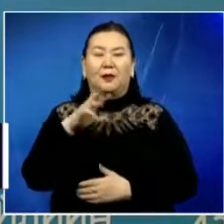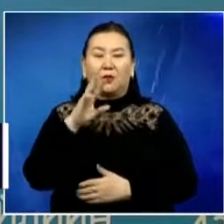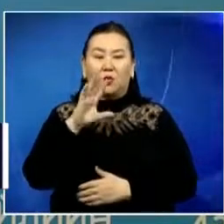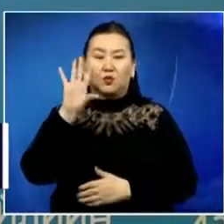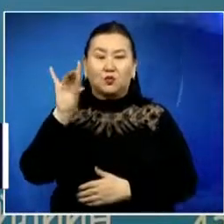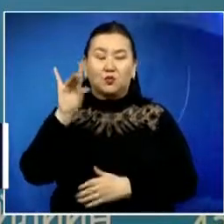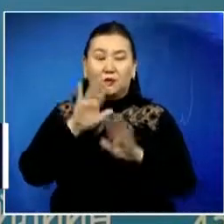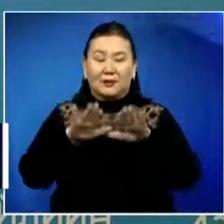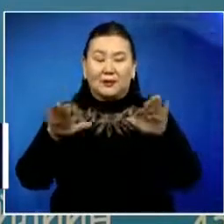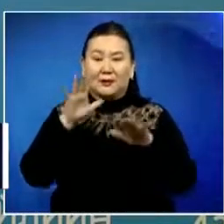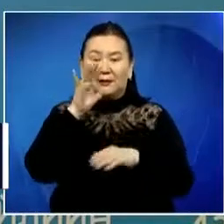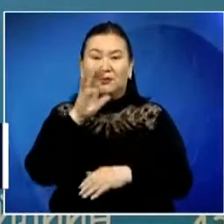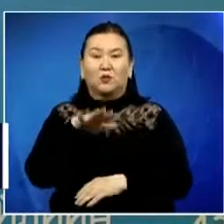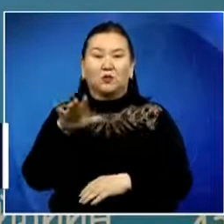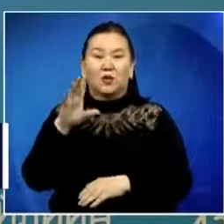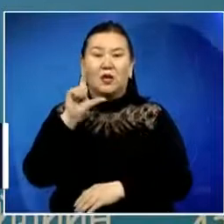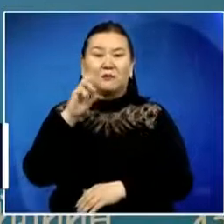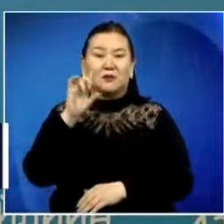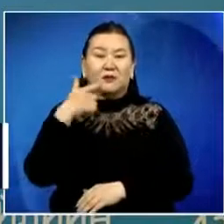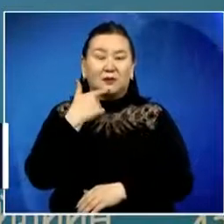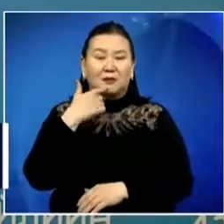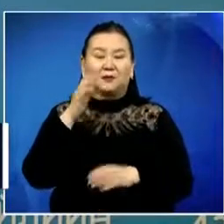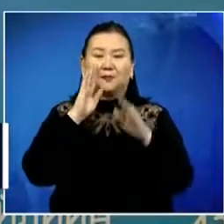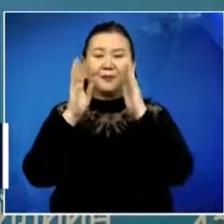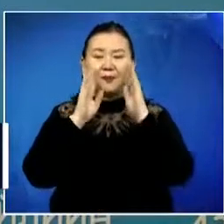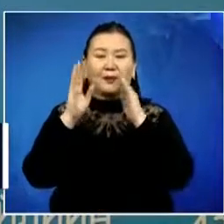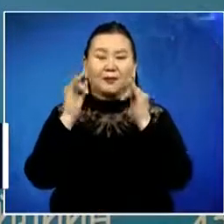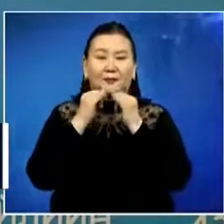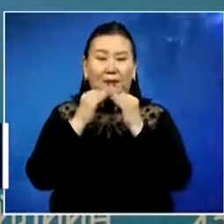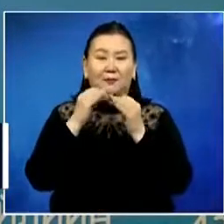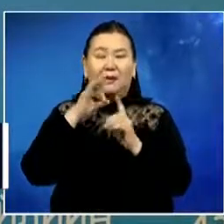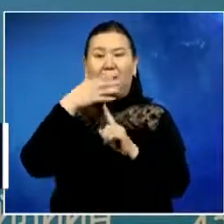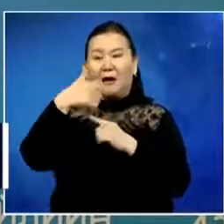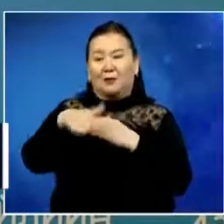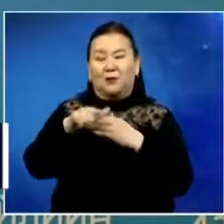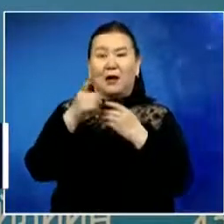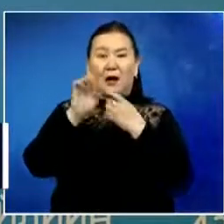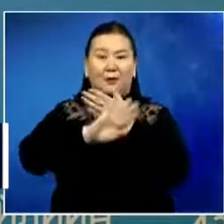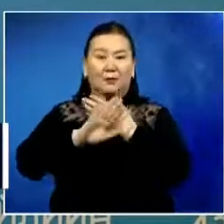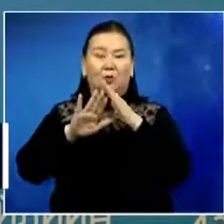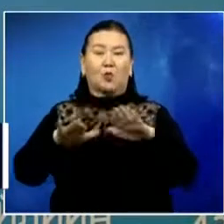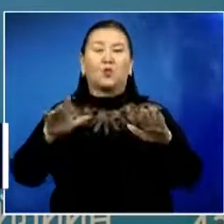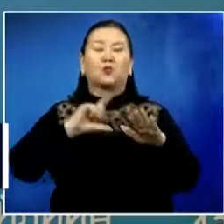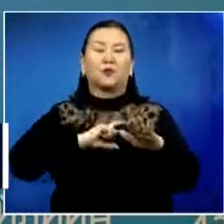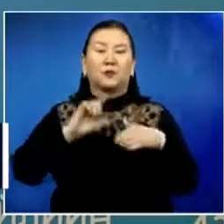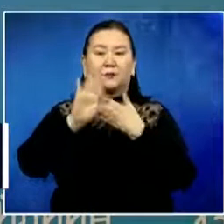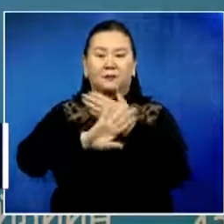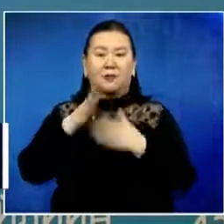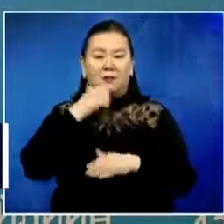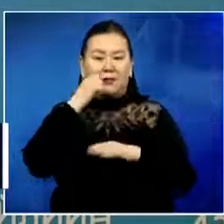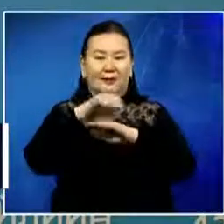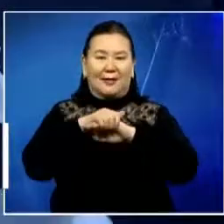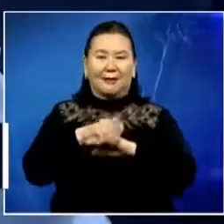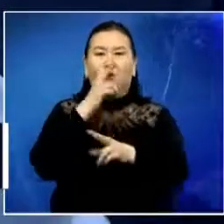өсвөр насны энэ эмзэг байгаа хүүхдүүдийг энэ цахим гадуурхалаас хамгаалахын тулд цахим орчинд хүүхдийн эрхийг хамгаалах бит асан хууль заавал